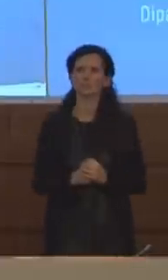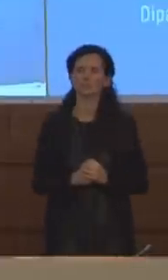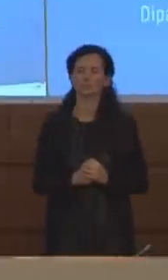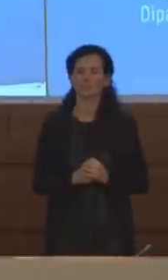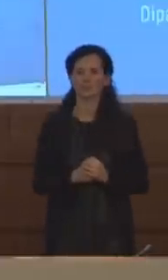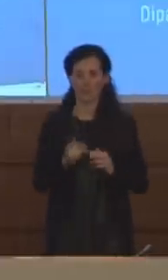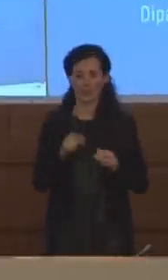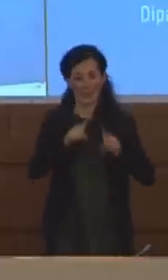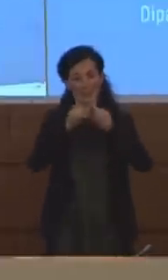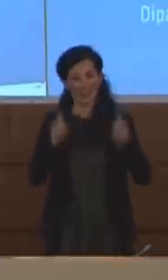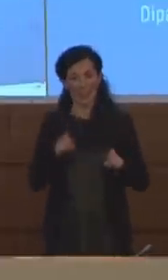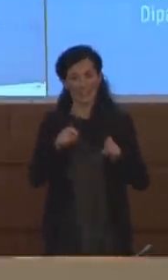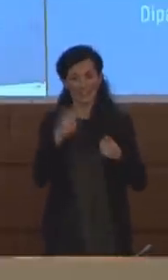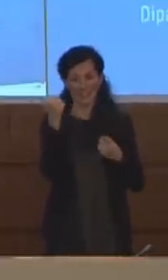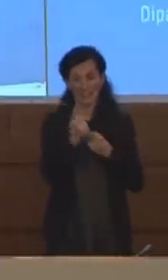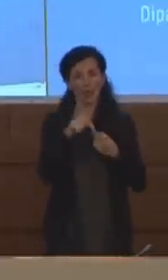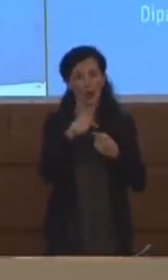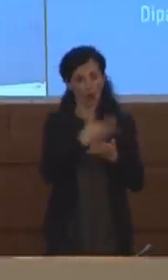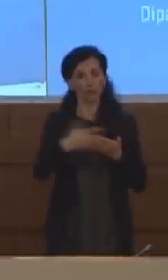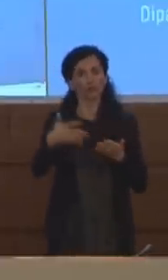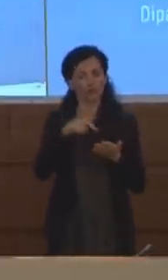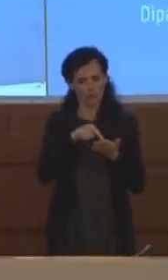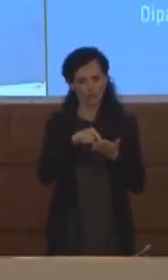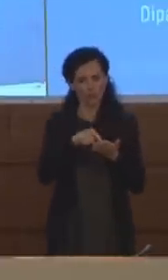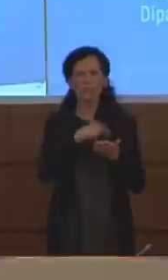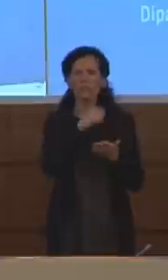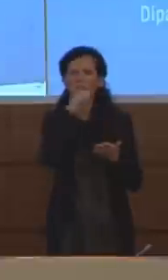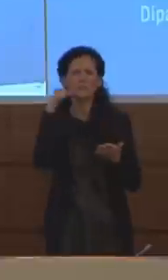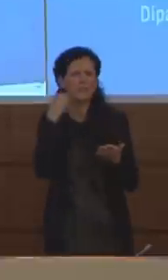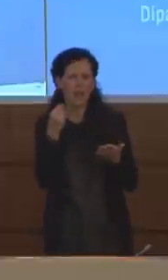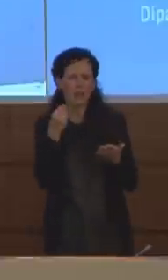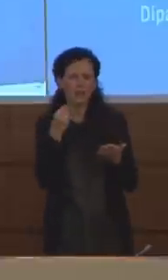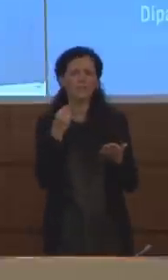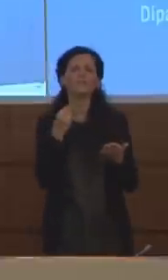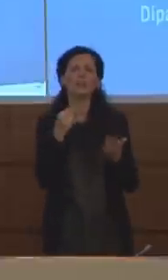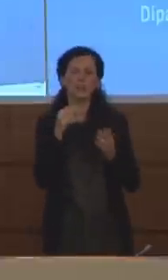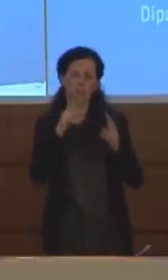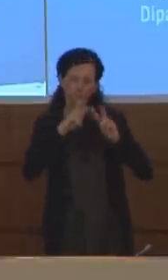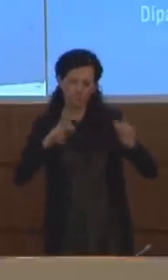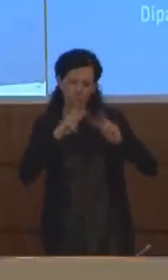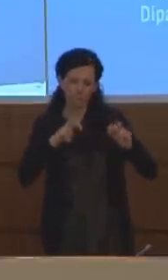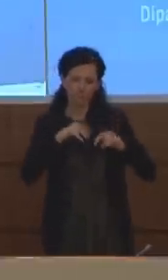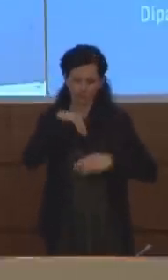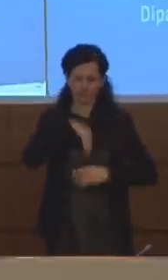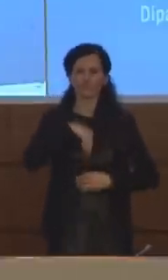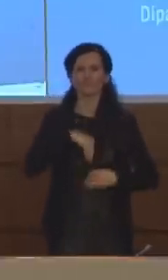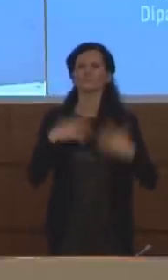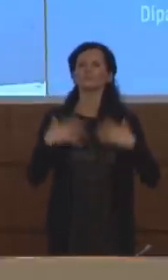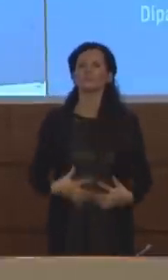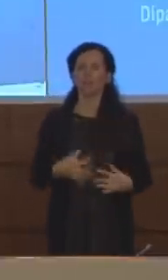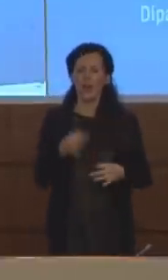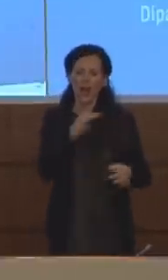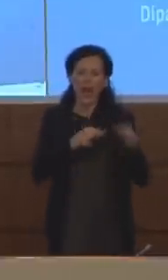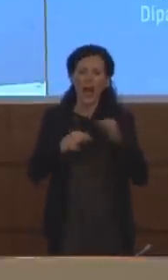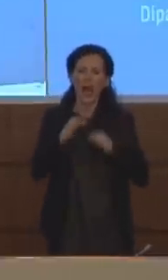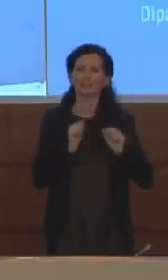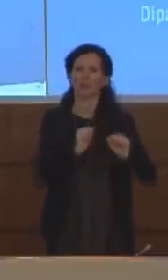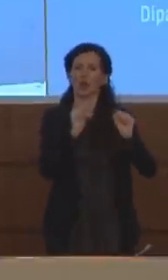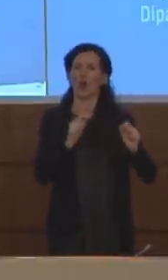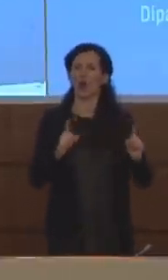orologi sappiamo che oggi sono dei test che vanno a cercare la presenza di anticorpi contro il virus